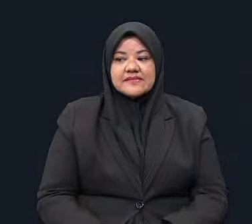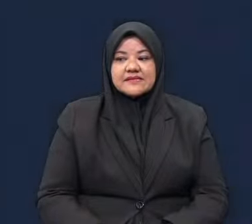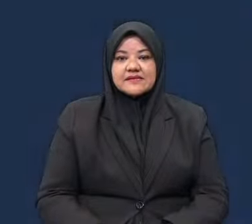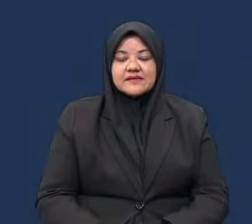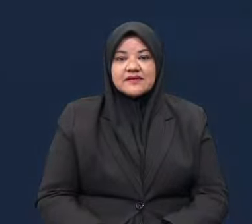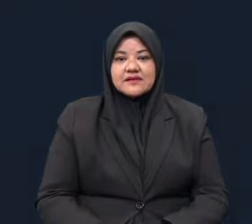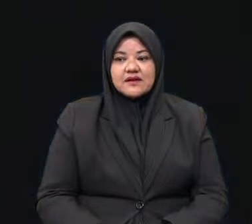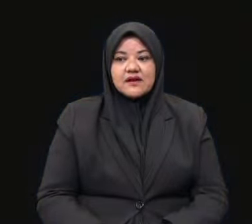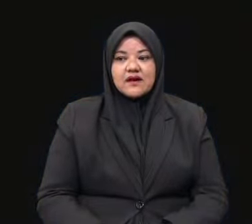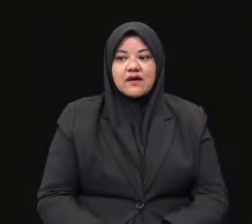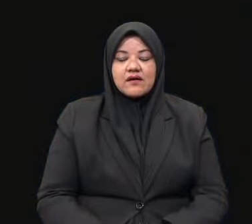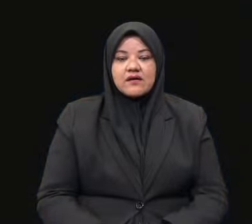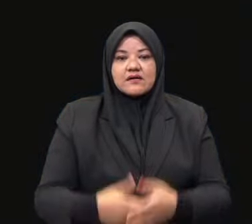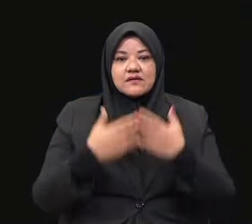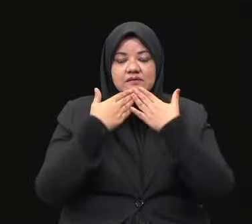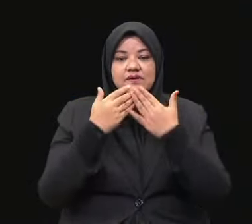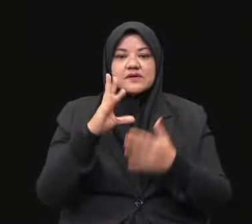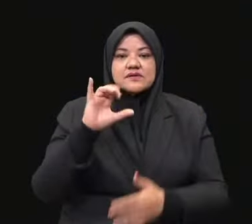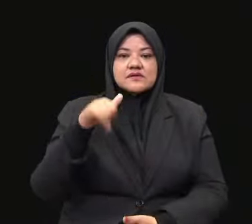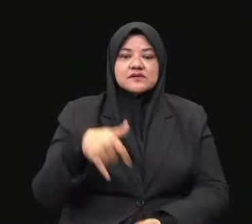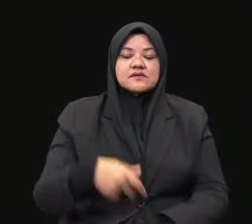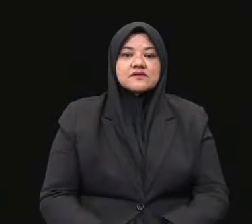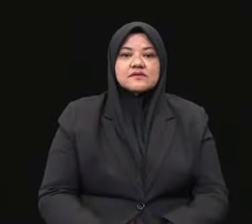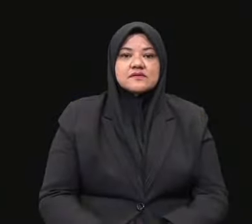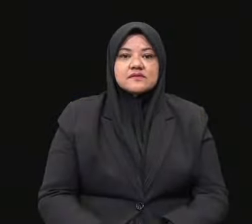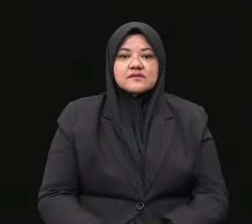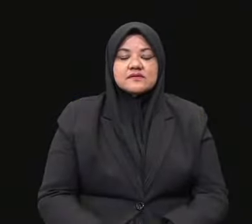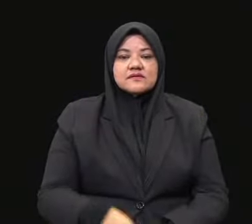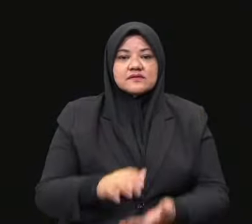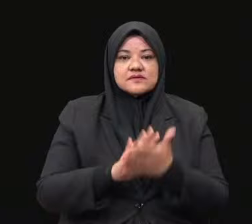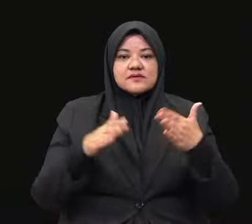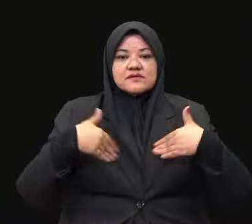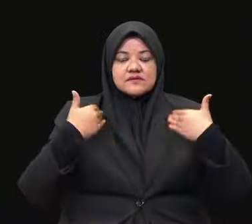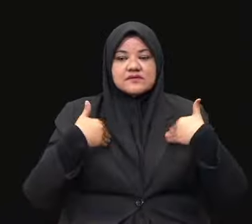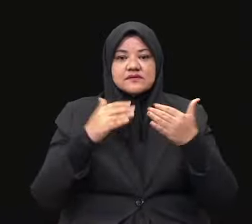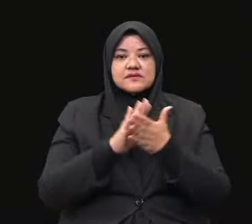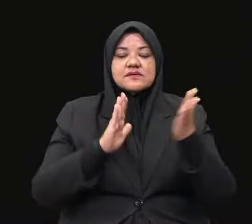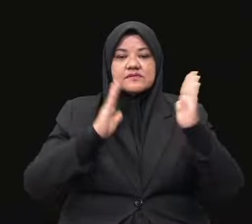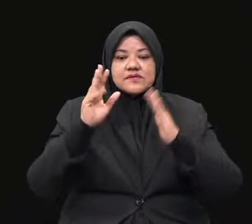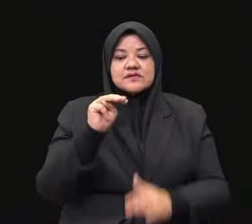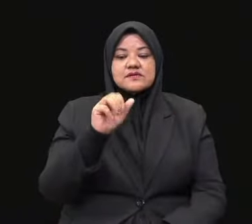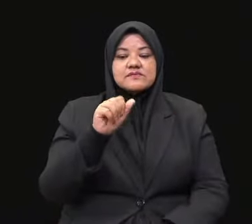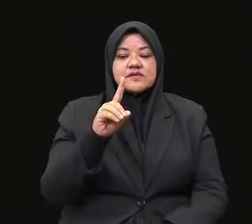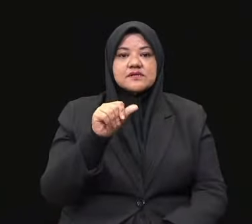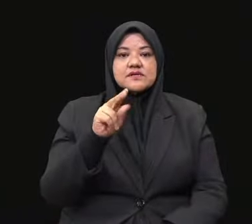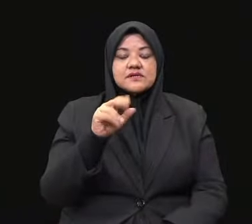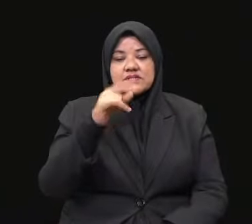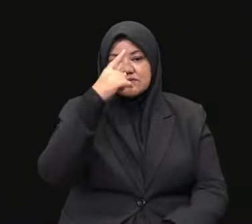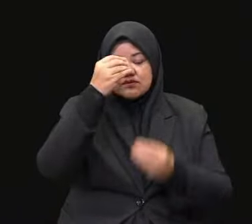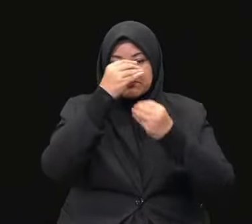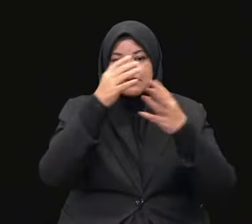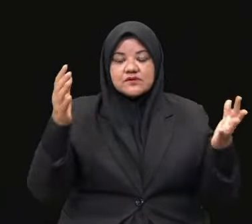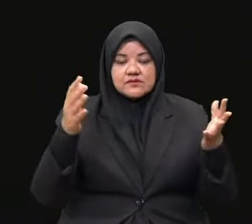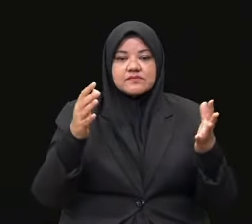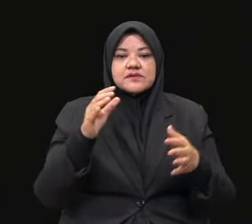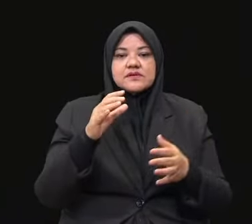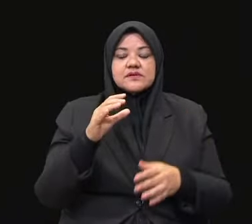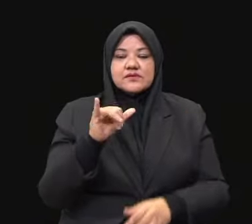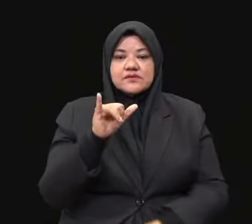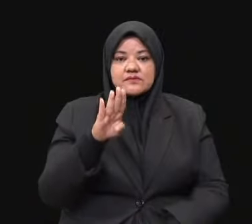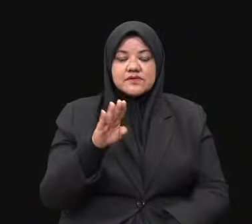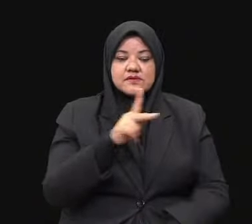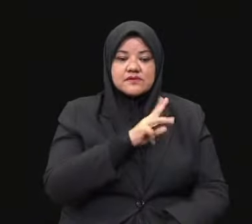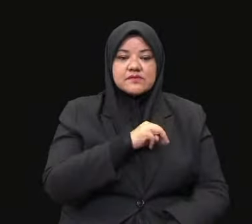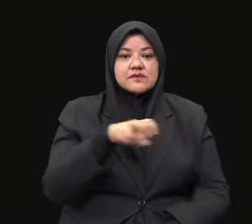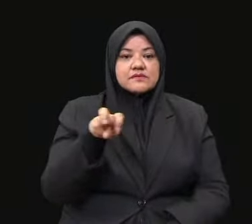kasih Puan Yang Ketua. Salam sejahtera, salam Malaysia Madani. Untuk makluman Ahli Yang Berhormat,